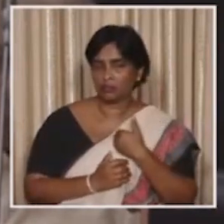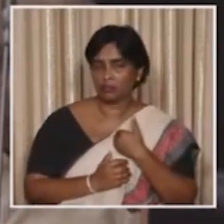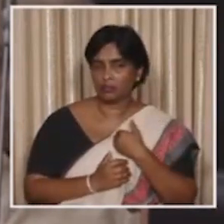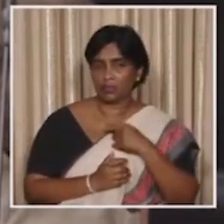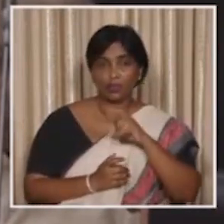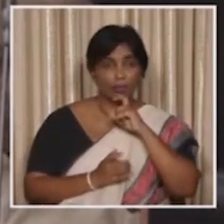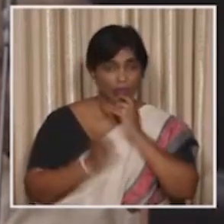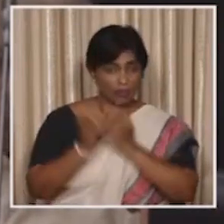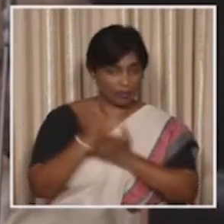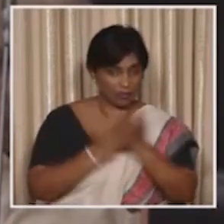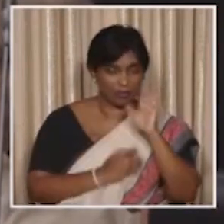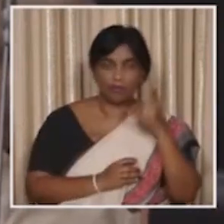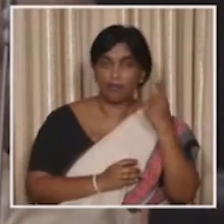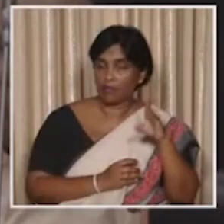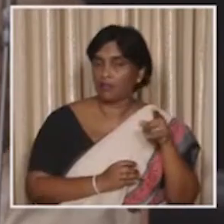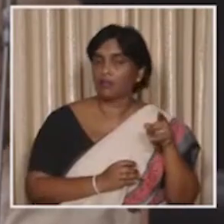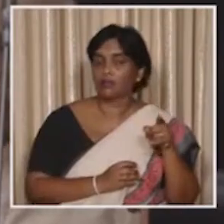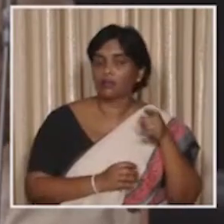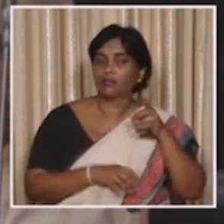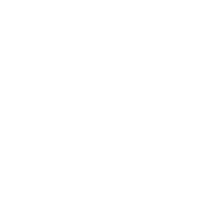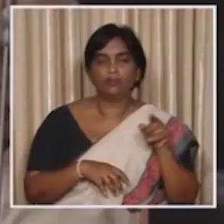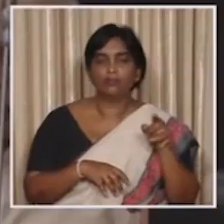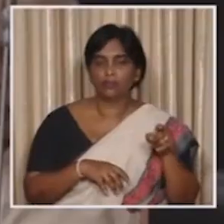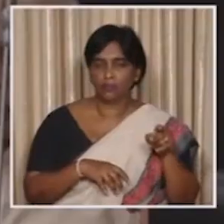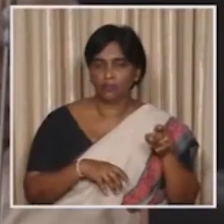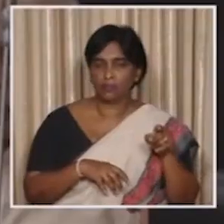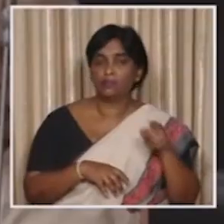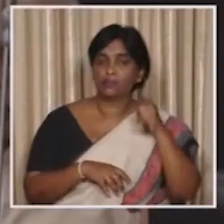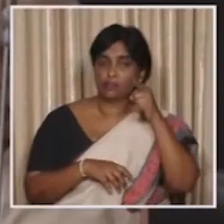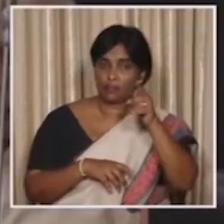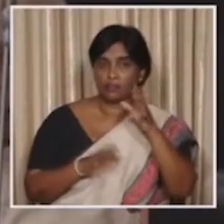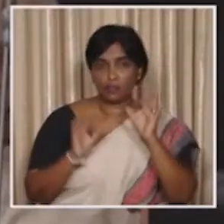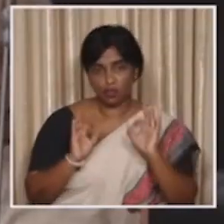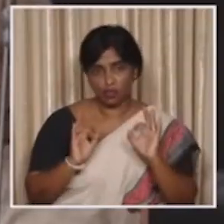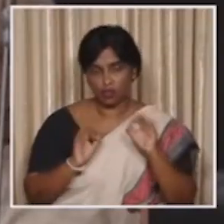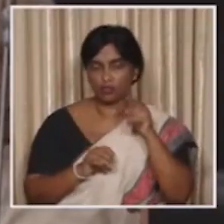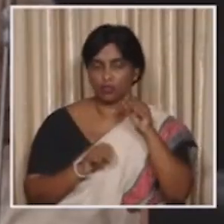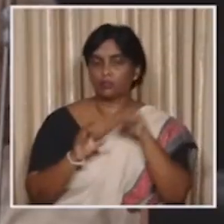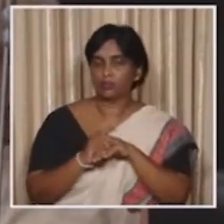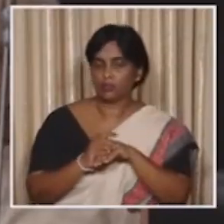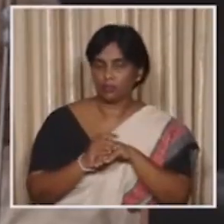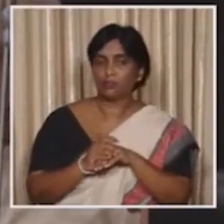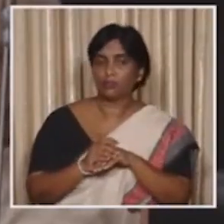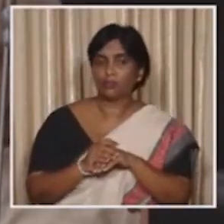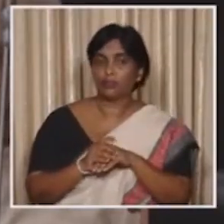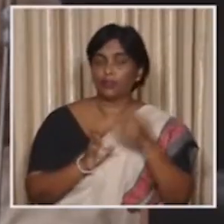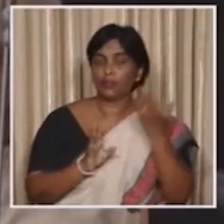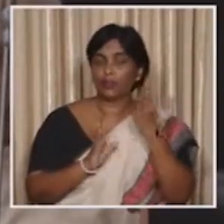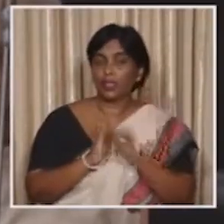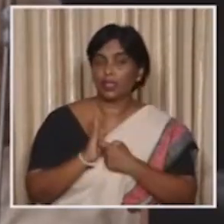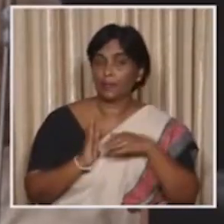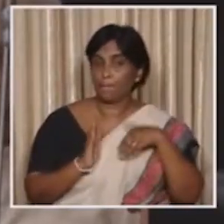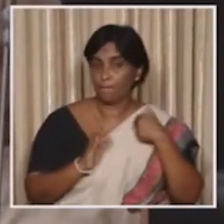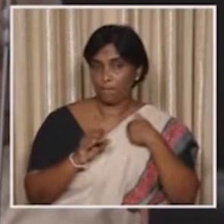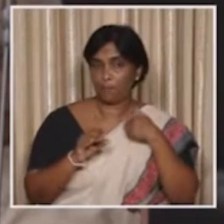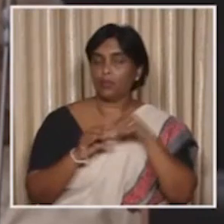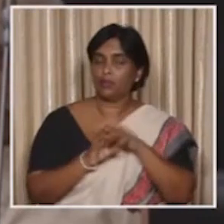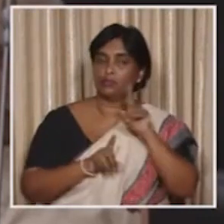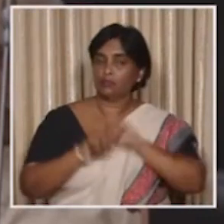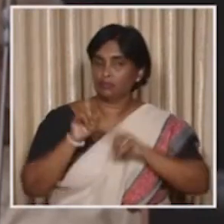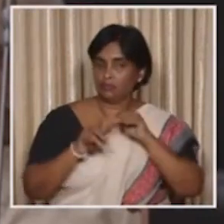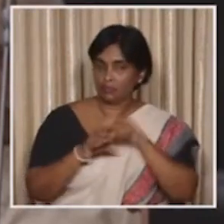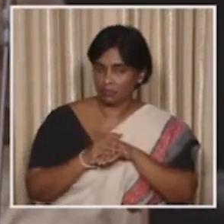ඒ නඩු දාන්න යන නිසා ඒ අවස්ථාවේදී ඔබතුමා ලෑස්ති වෙන්න ඕනේ එතකොට එදා නීතිපතිතුමාත් හිටියා අපි කතා කරපු